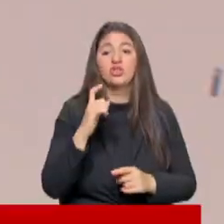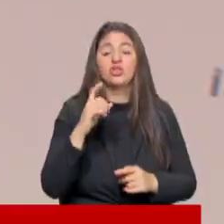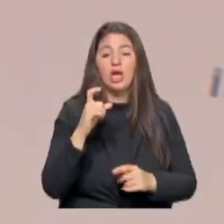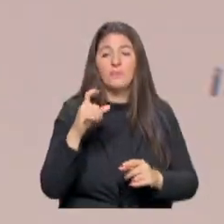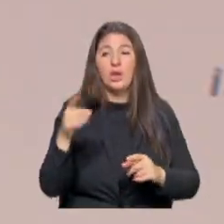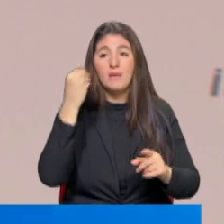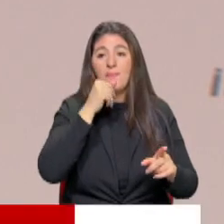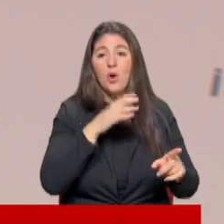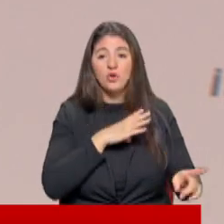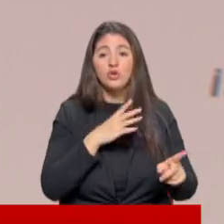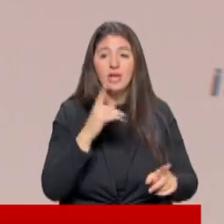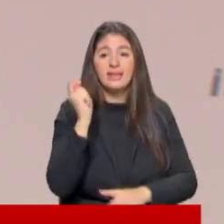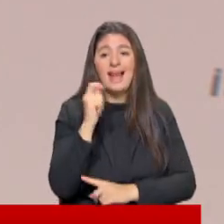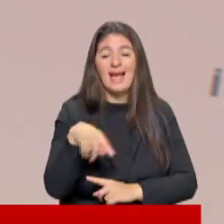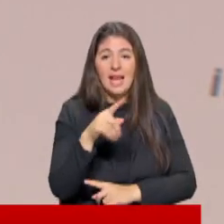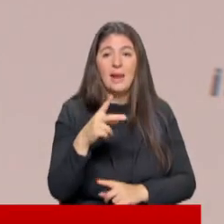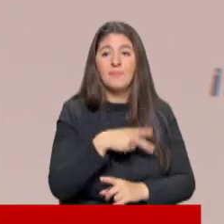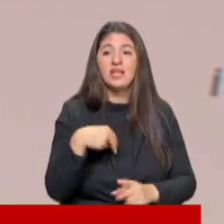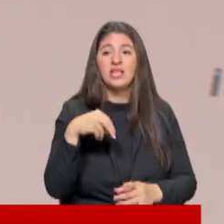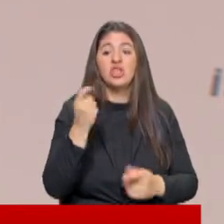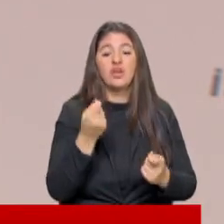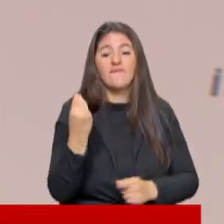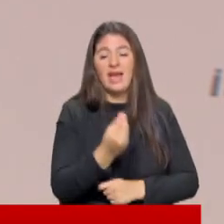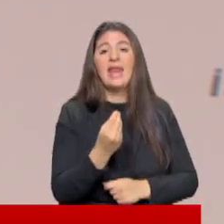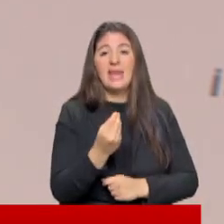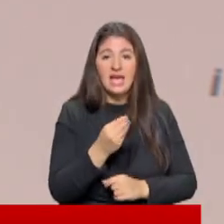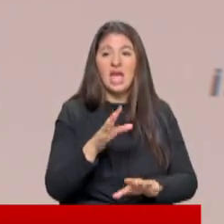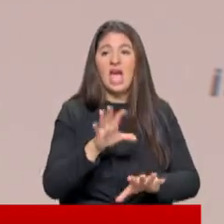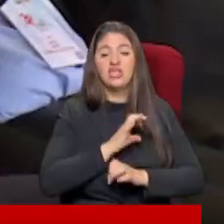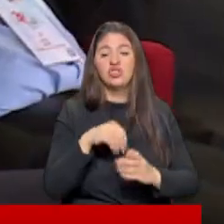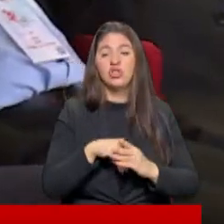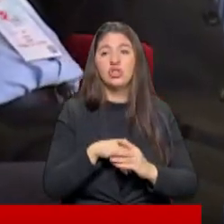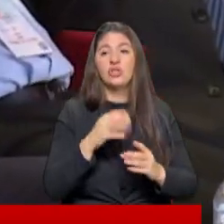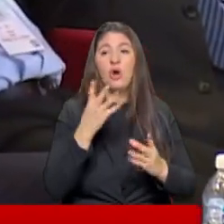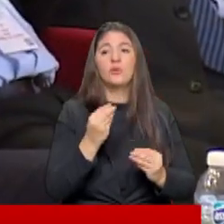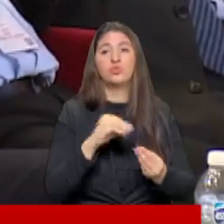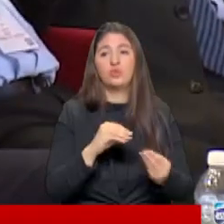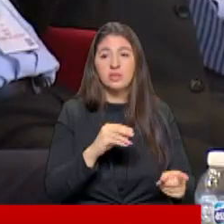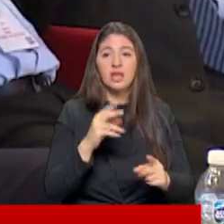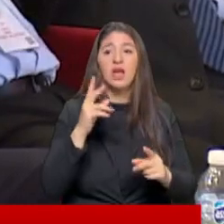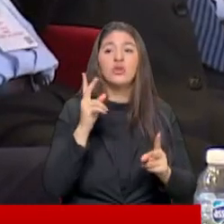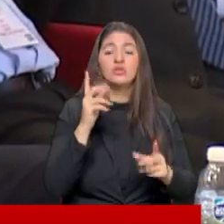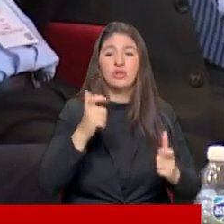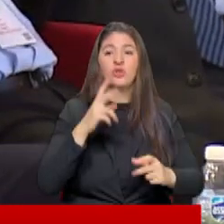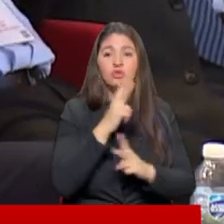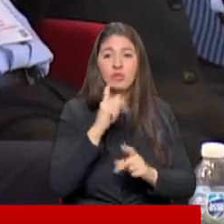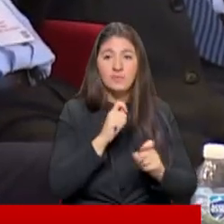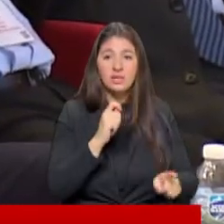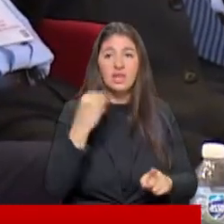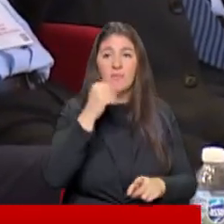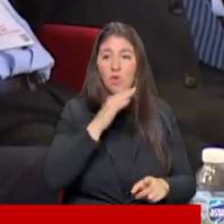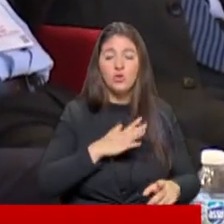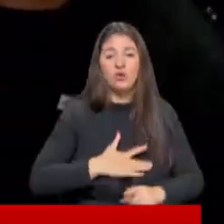Polat, Ekrem İmamoğlu'nu delegelere, belediyede iş vererek etki altına almakla suçladı. Salonda gülümsese de İmamoğlu